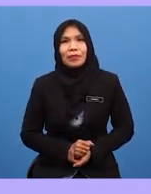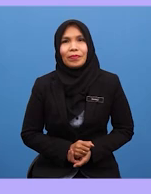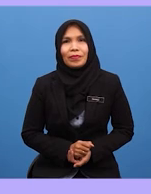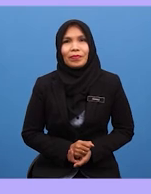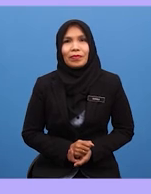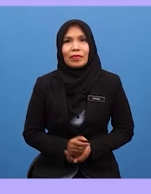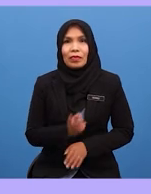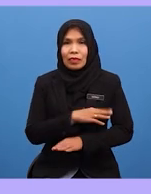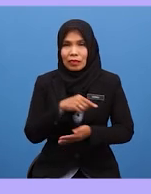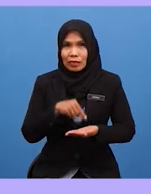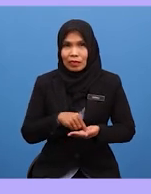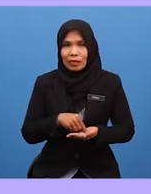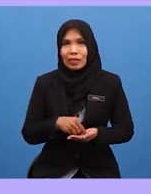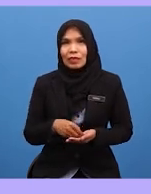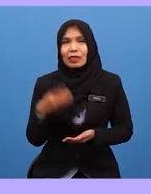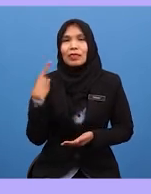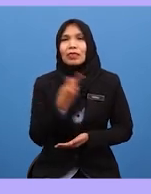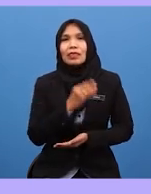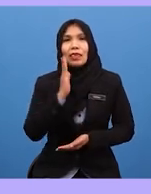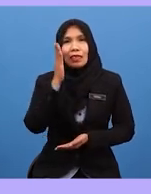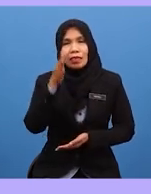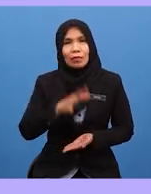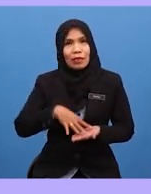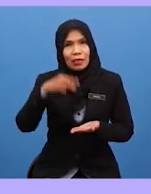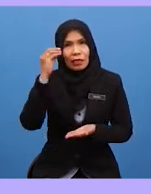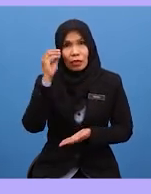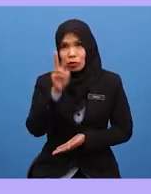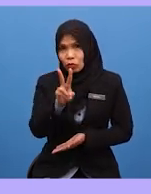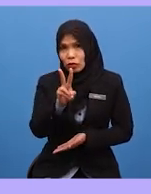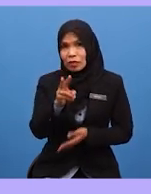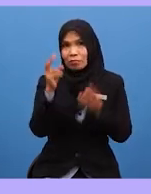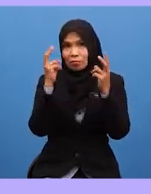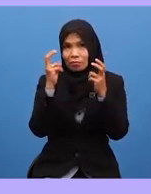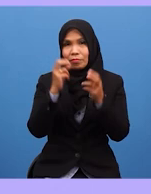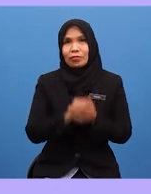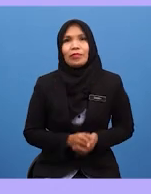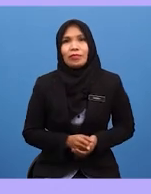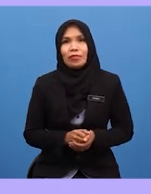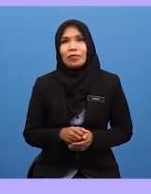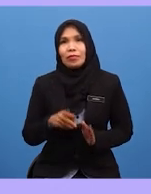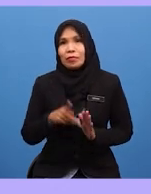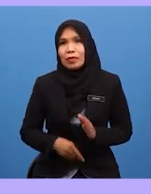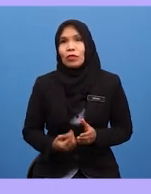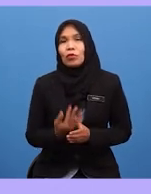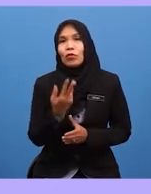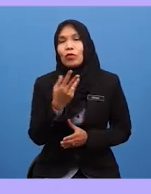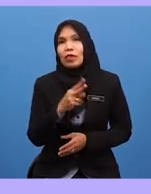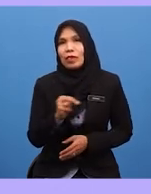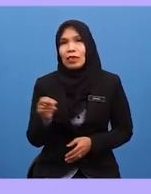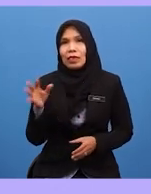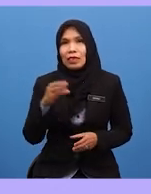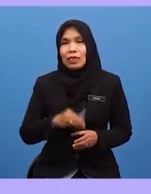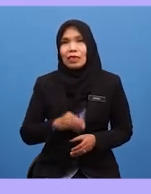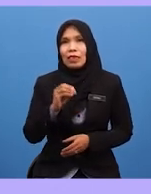Pada hari ini, kita akan belajar dua subtopik iaitu pertumbuhan dalam